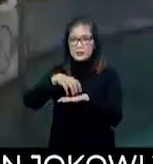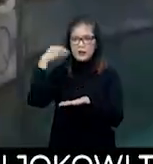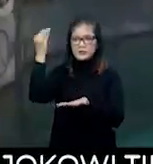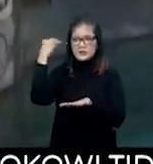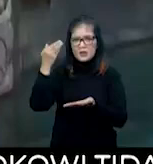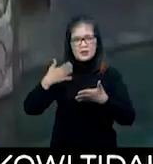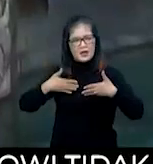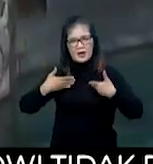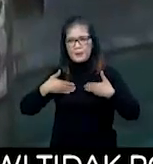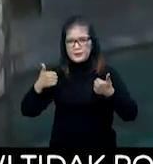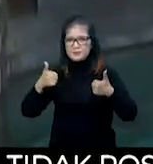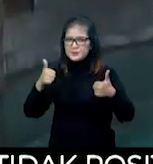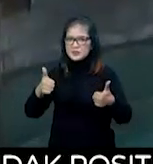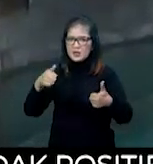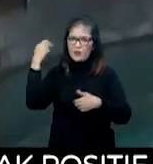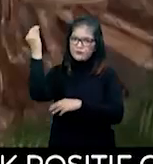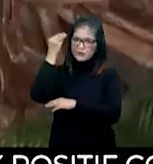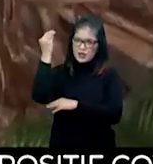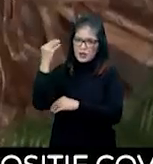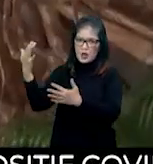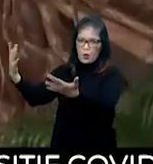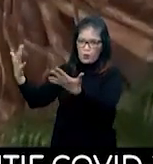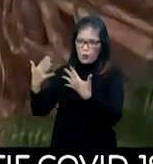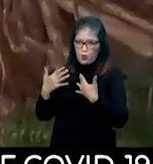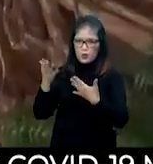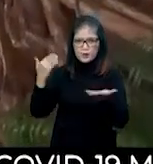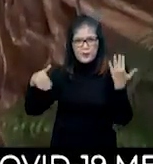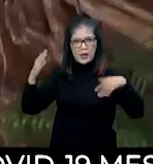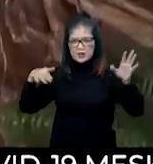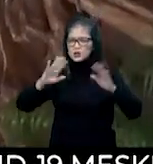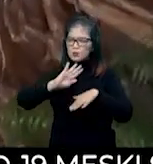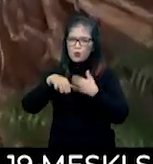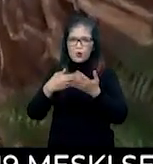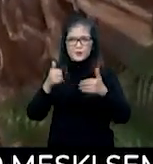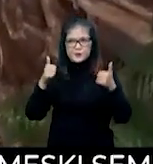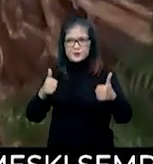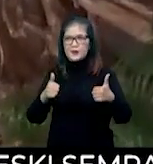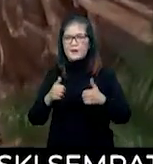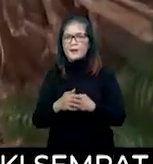mati suri dihantam pandemic obida intim dari Badung Bali Bagus Alit inews melaporkan